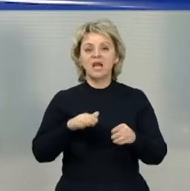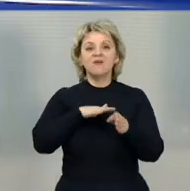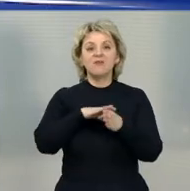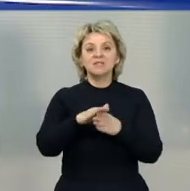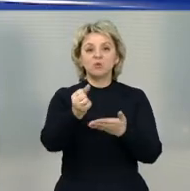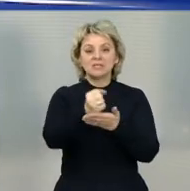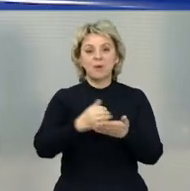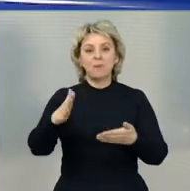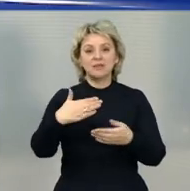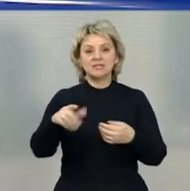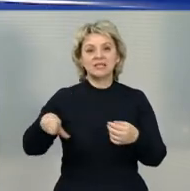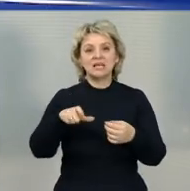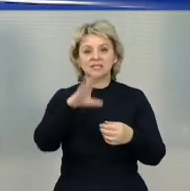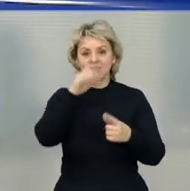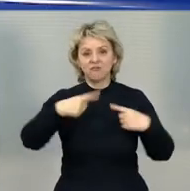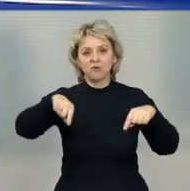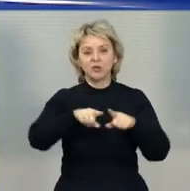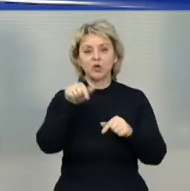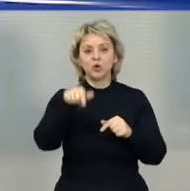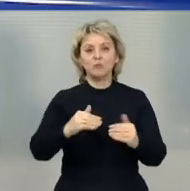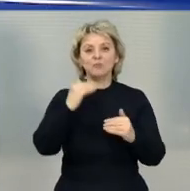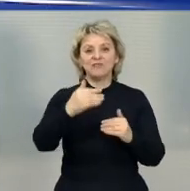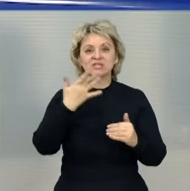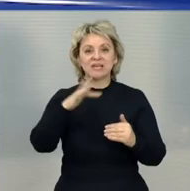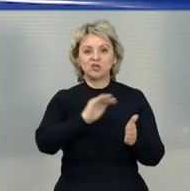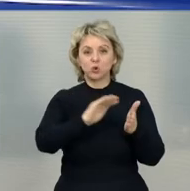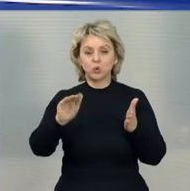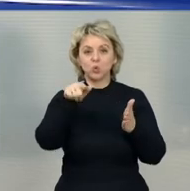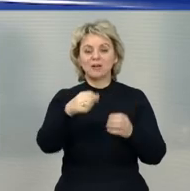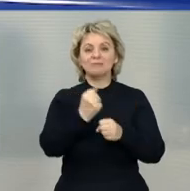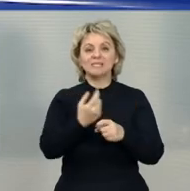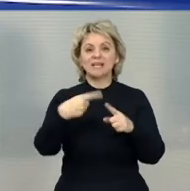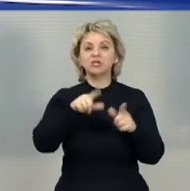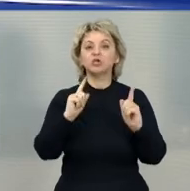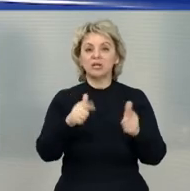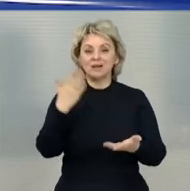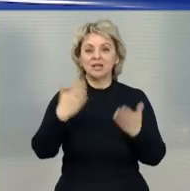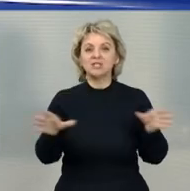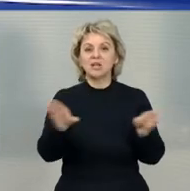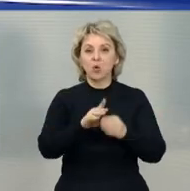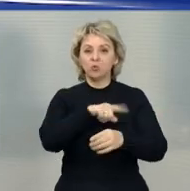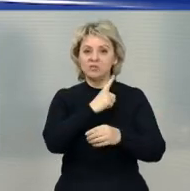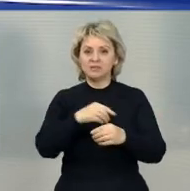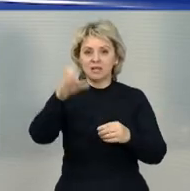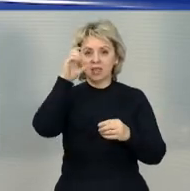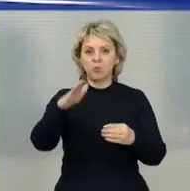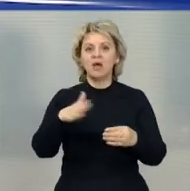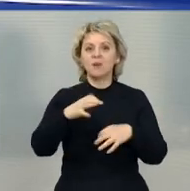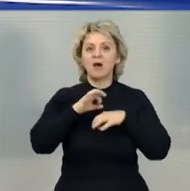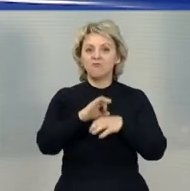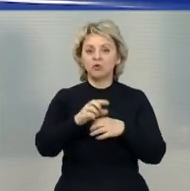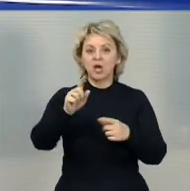Восполнить запасы рыбы в донских водоемах и даже превысить советский уровень. Сделать это реально, если объединить усилия науки, рыбоводов